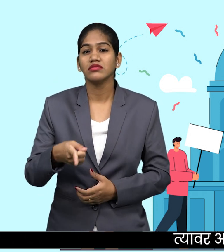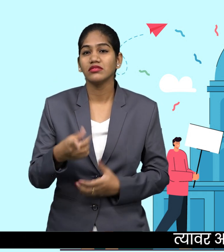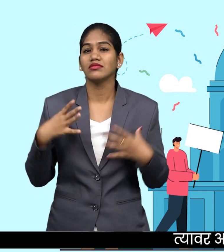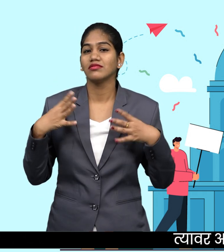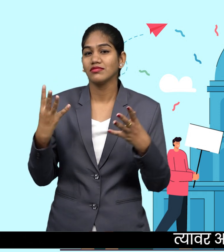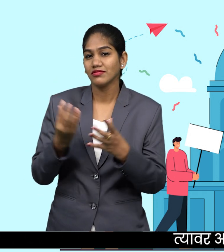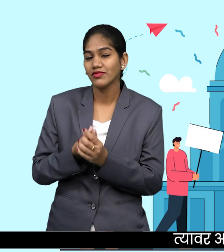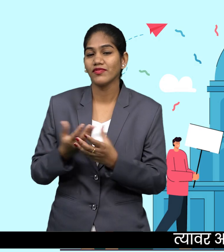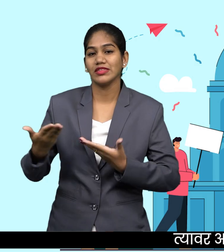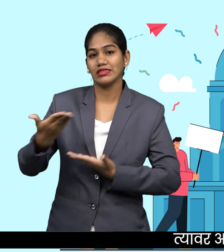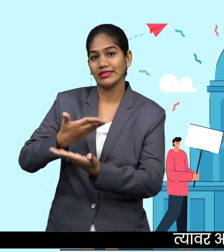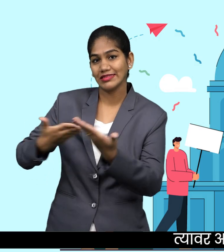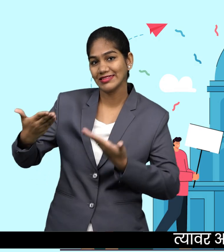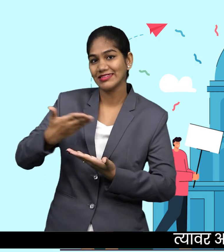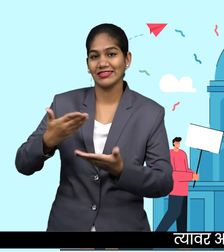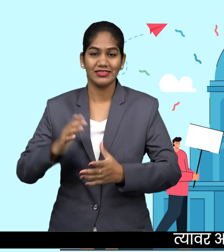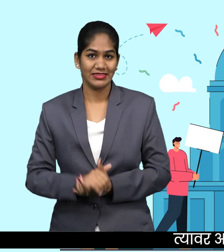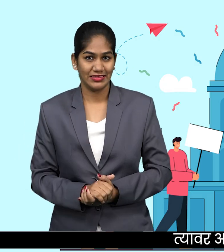त्यावर आपण चर्चा करणार आहोत.